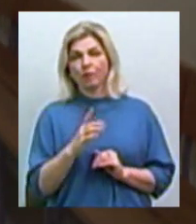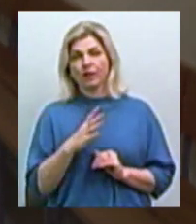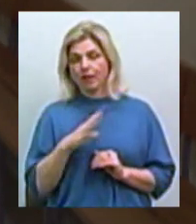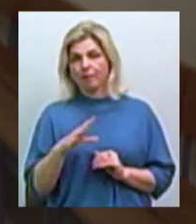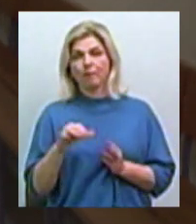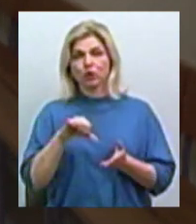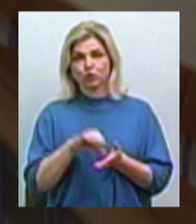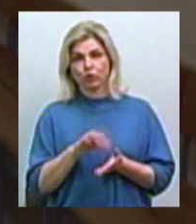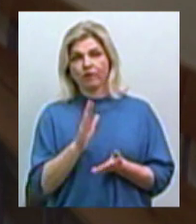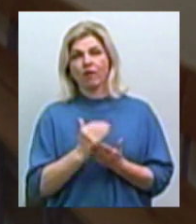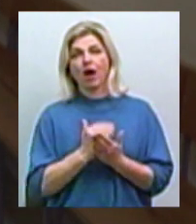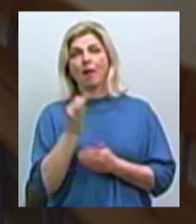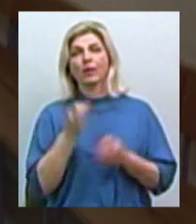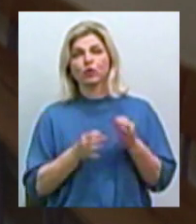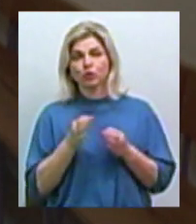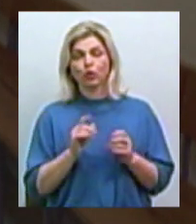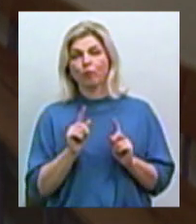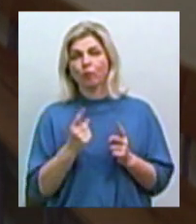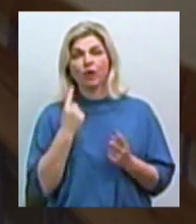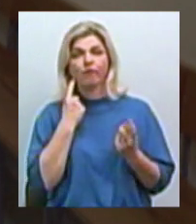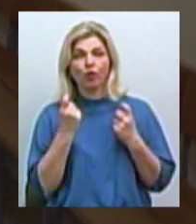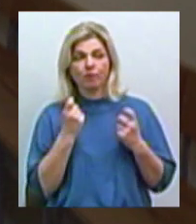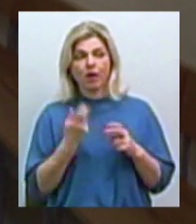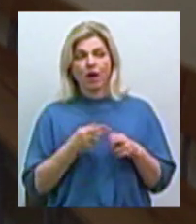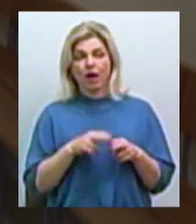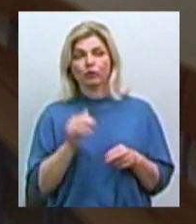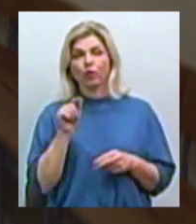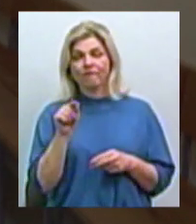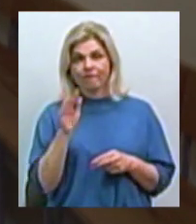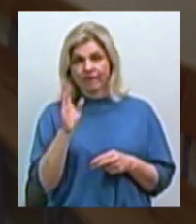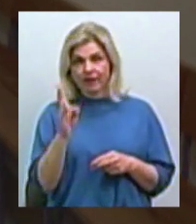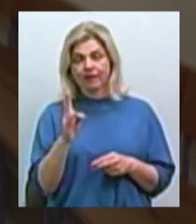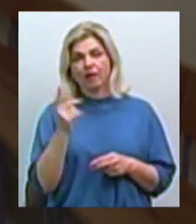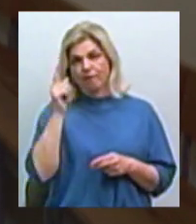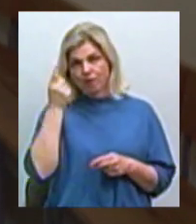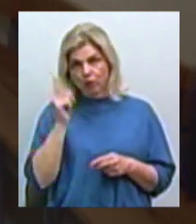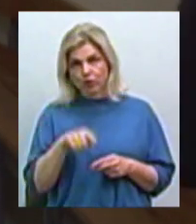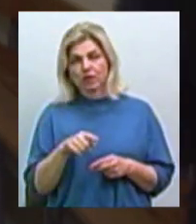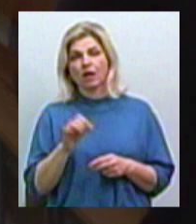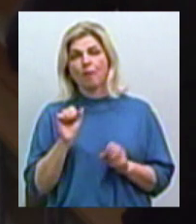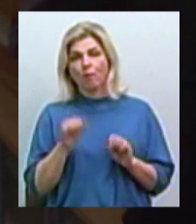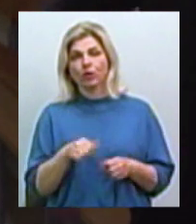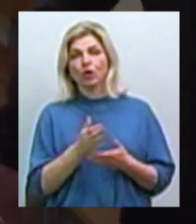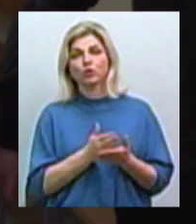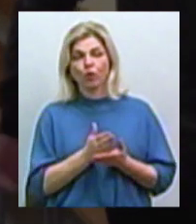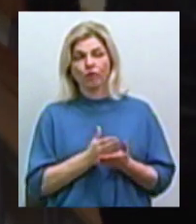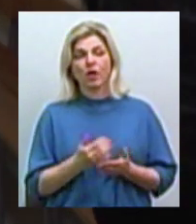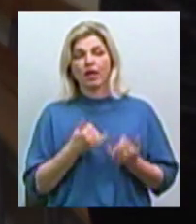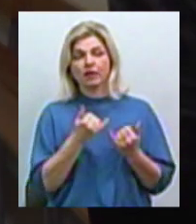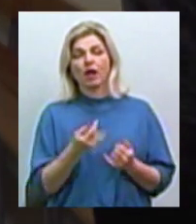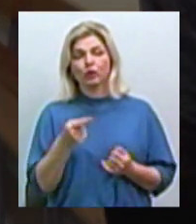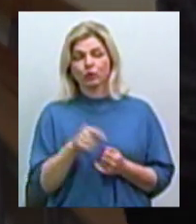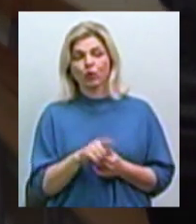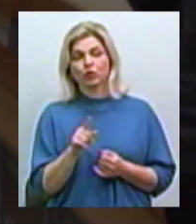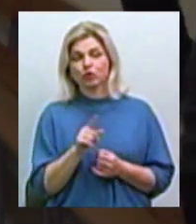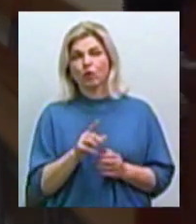суді, тому що інформація, якою він володіє, вона могла би слугувати іменно для того, щоб внести